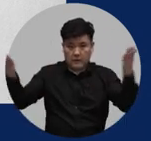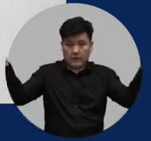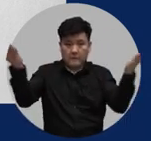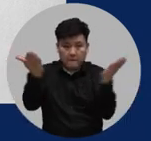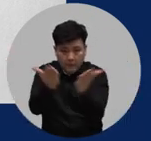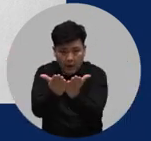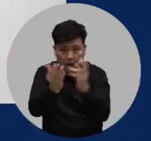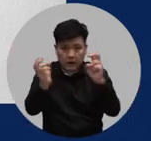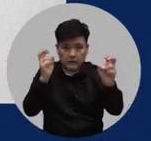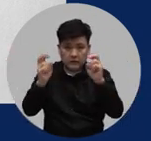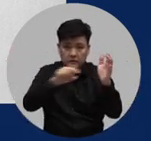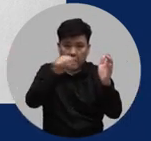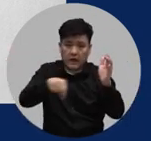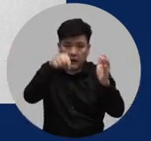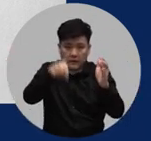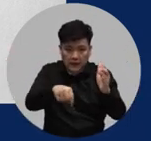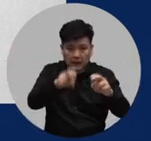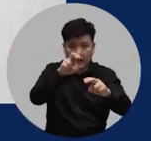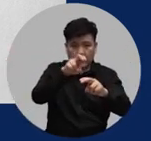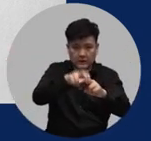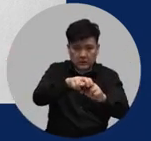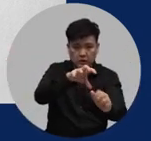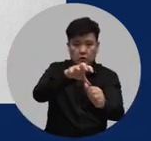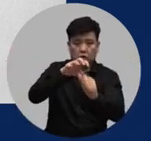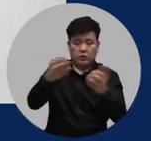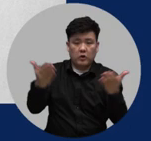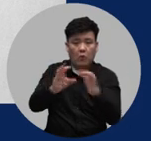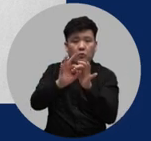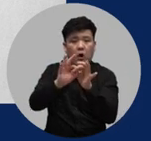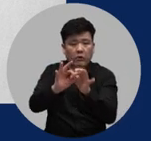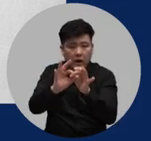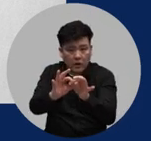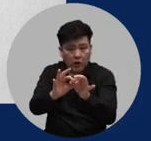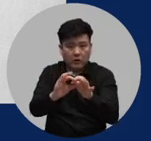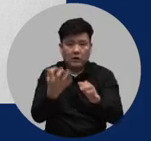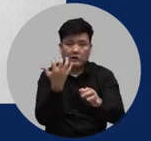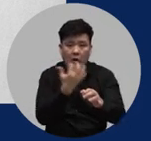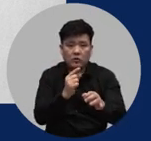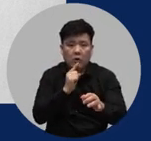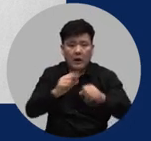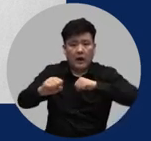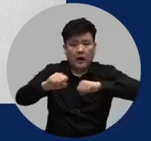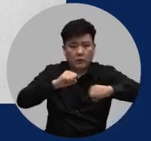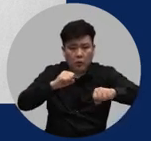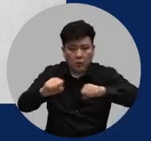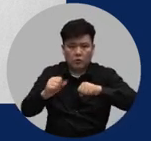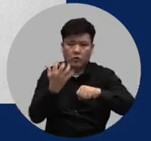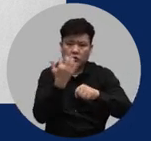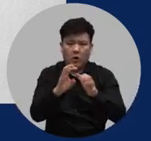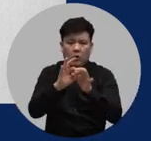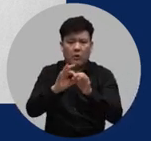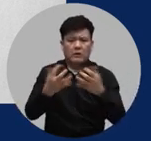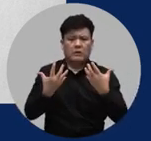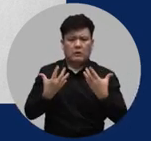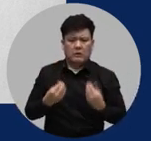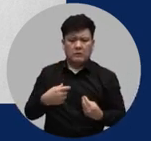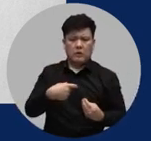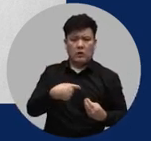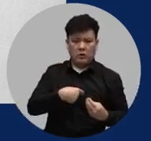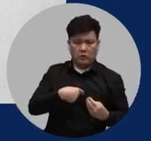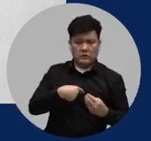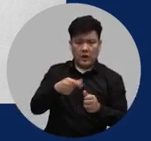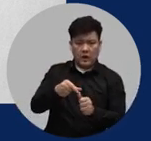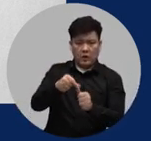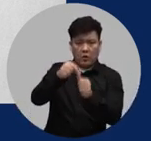내 지위, 직위를 이용하여 업무와 관련하여 성적 언동으로 성적 굴욕감 또는